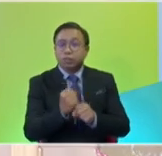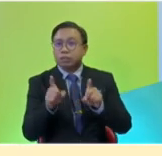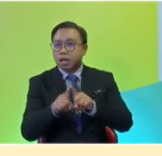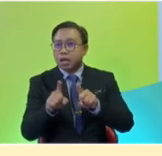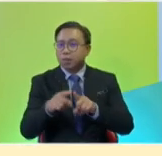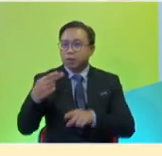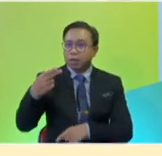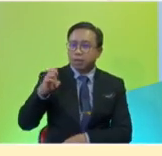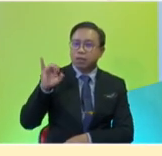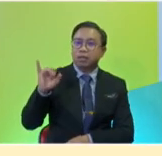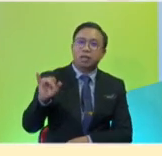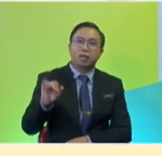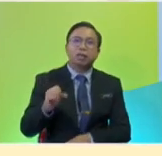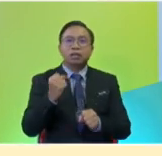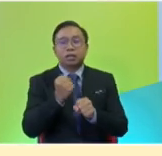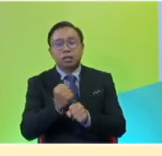kerjasama